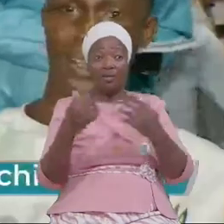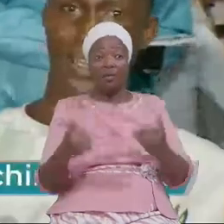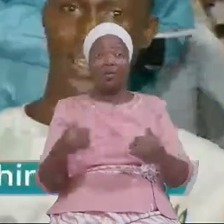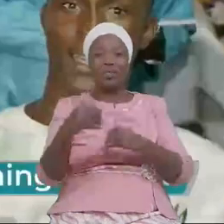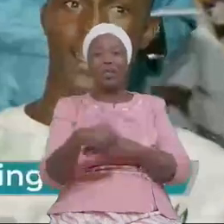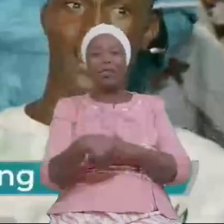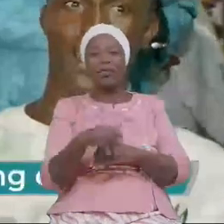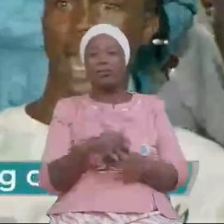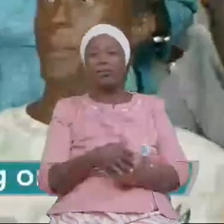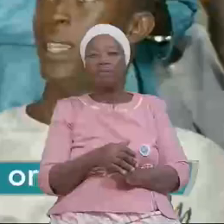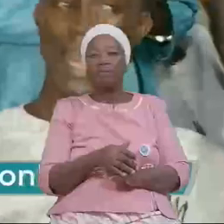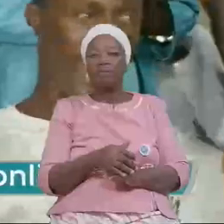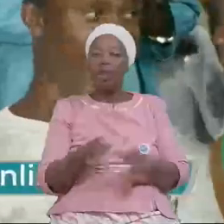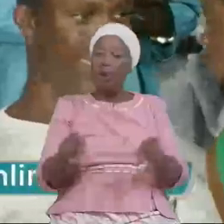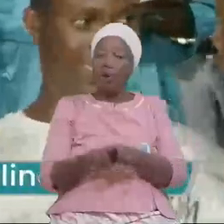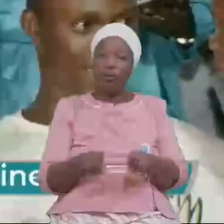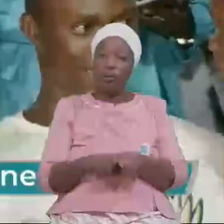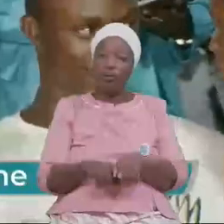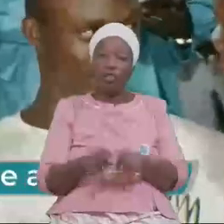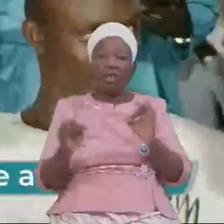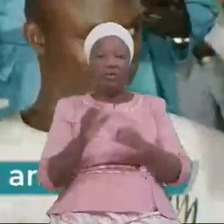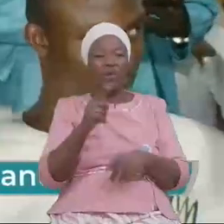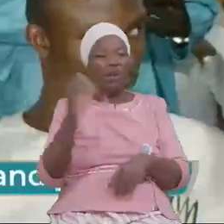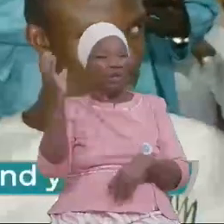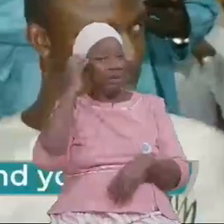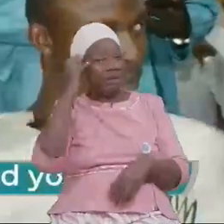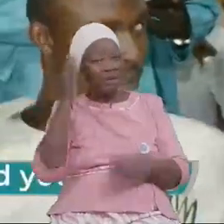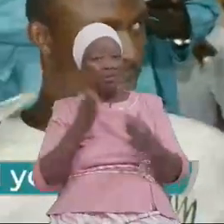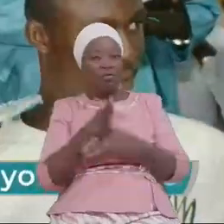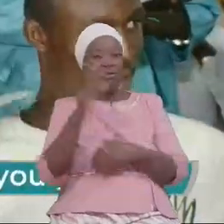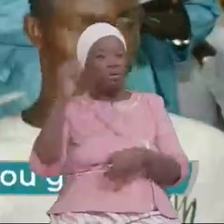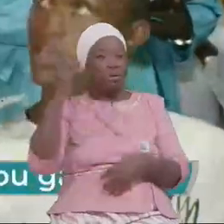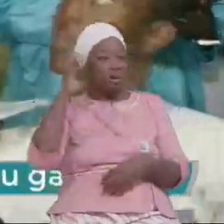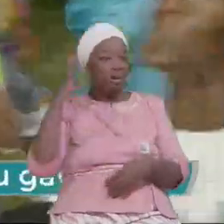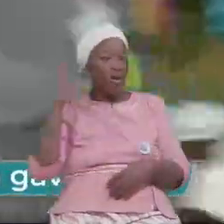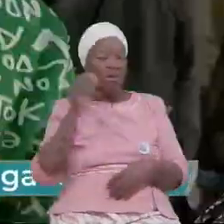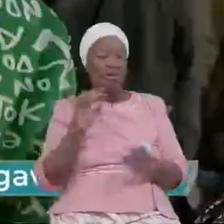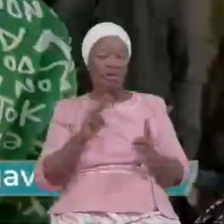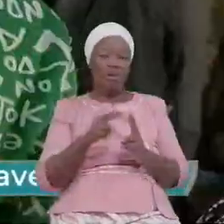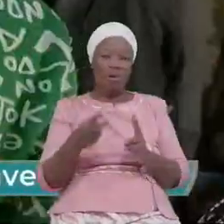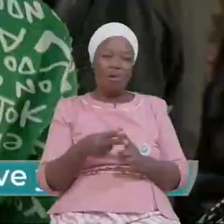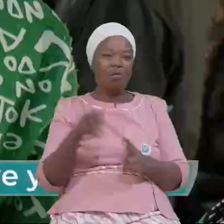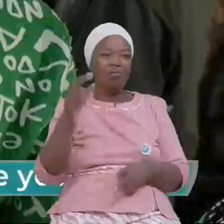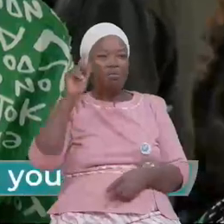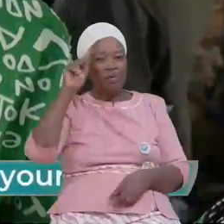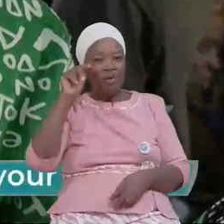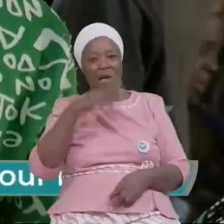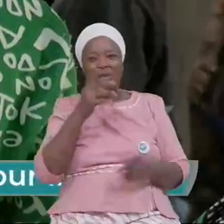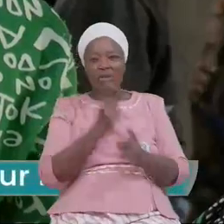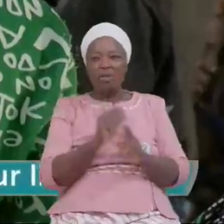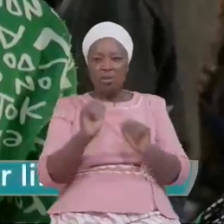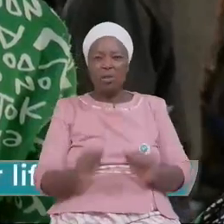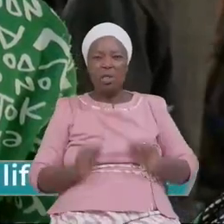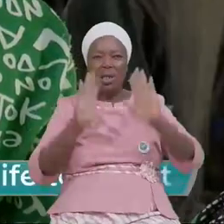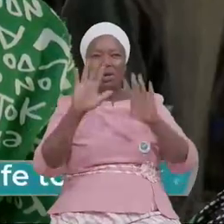vous est présenté ce jour Si vous êtes à la radio, à la télé, vous venez de donner votre vie à Christ,